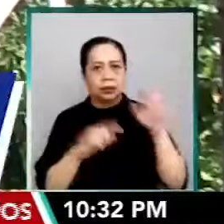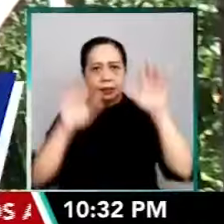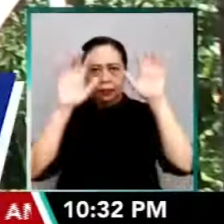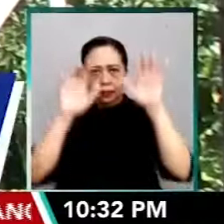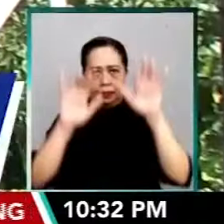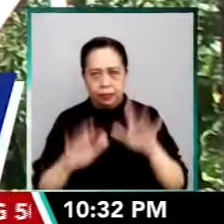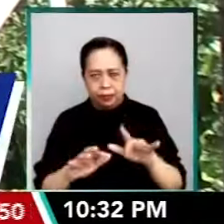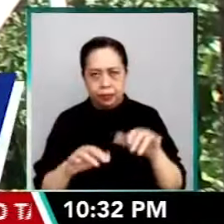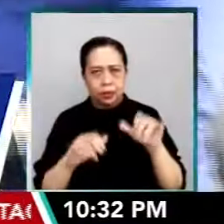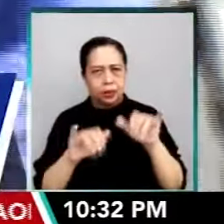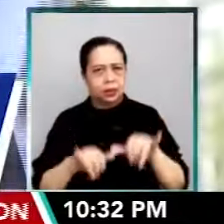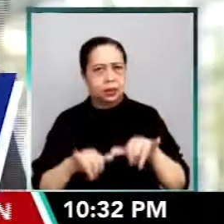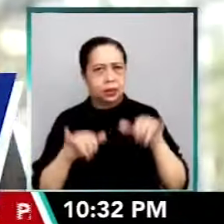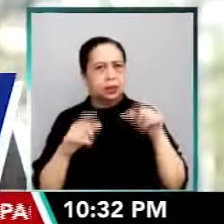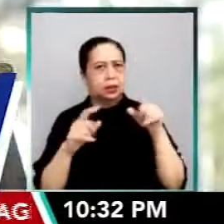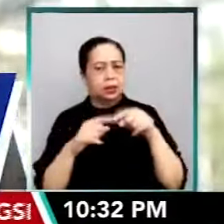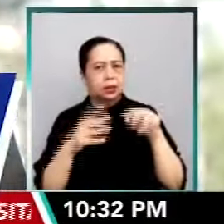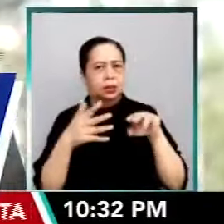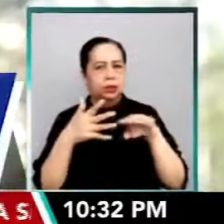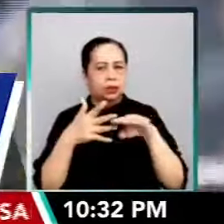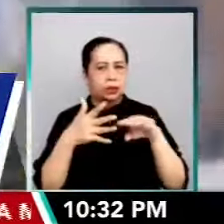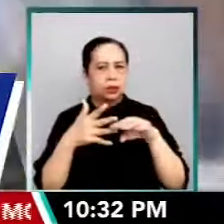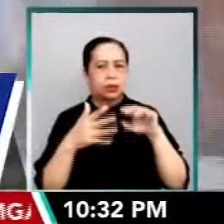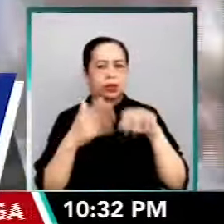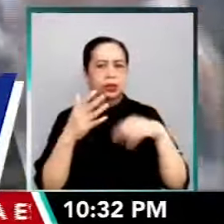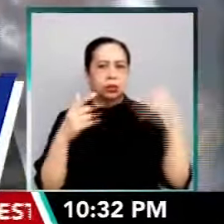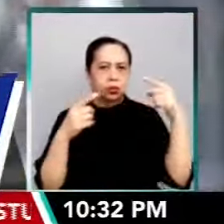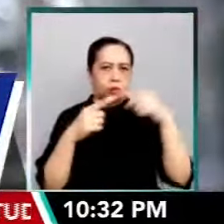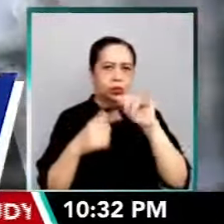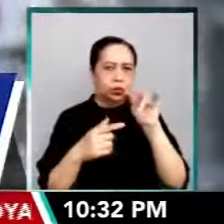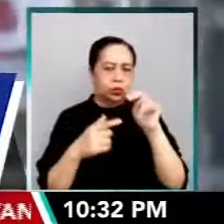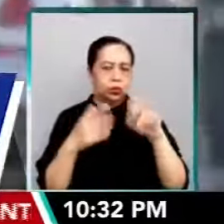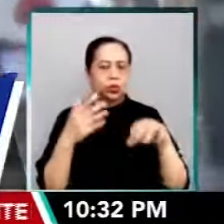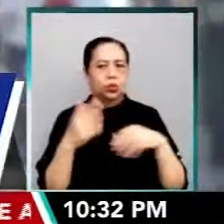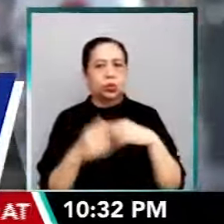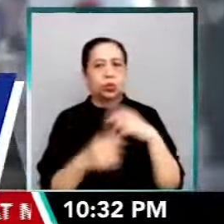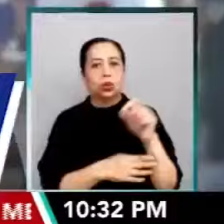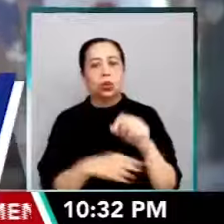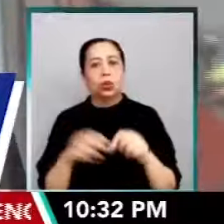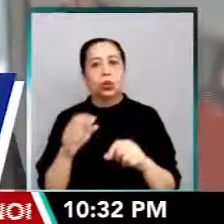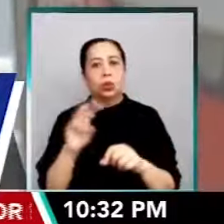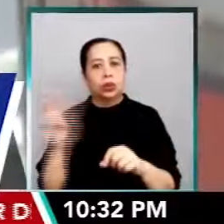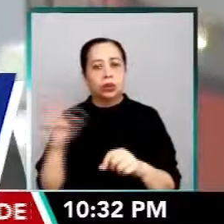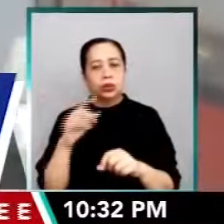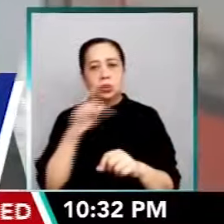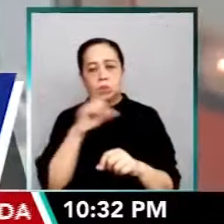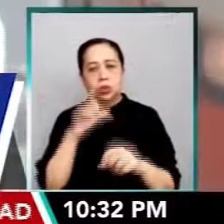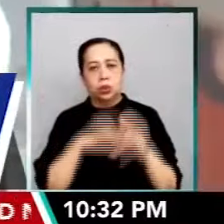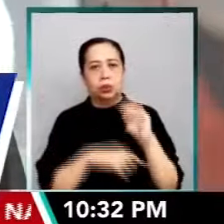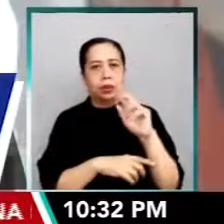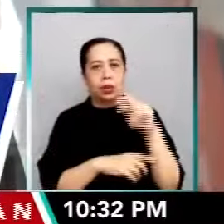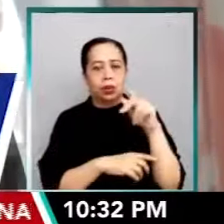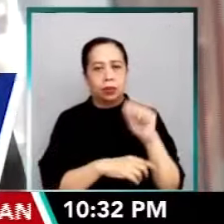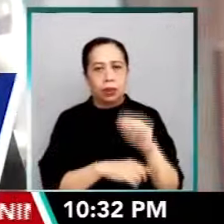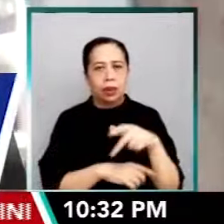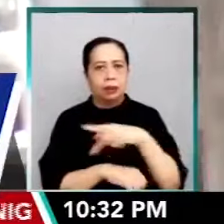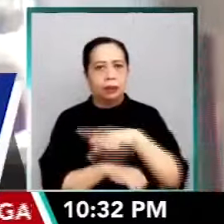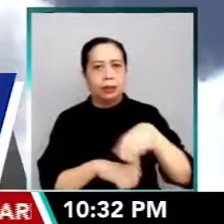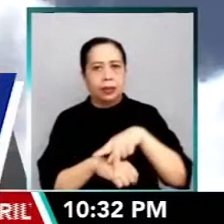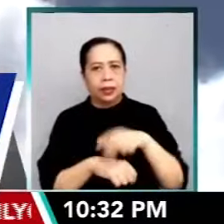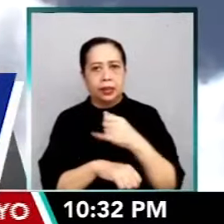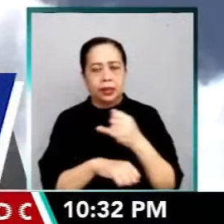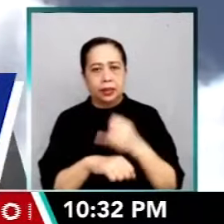tatagal hanggang kalagitnaan ng Hunyo. Ang mga nasa Western Luzon, Mimaropa at Panay Island, pinaghahanda naman